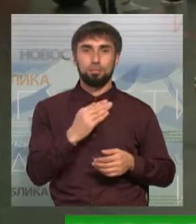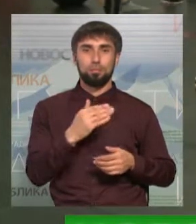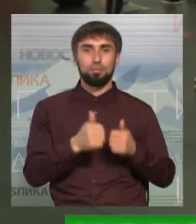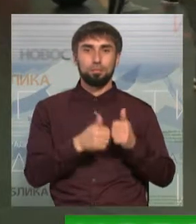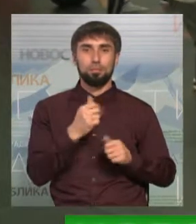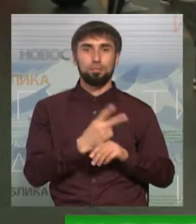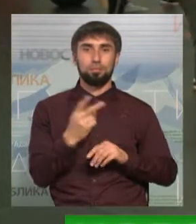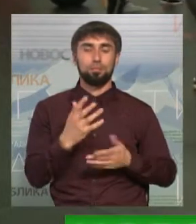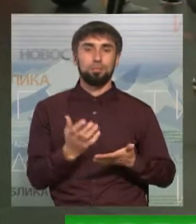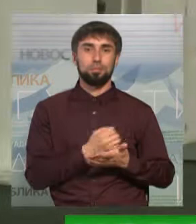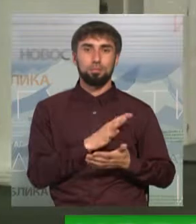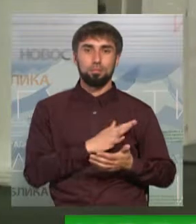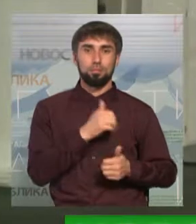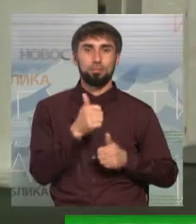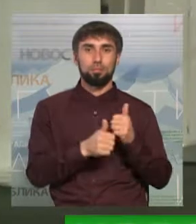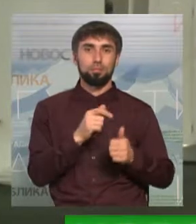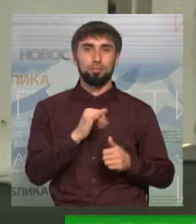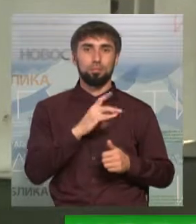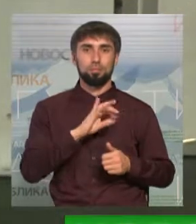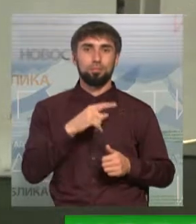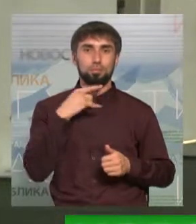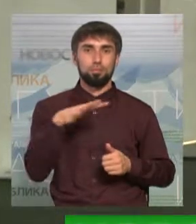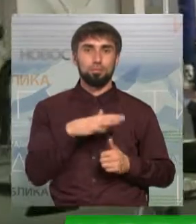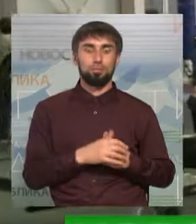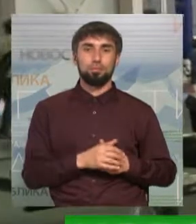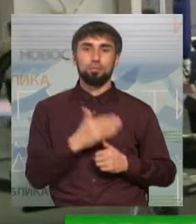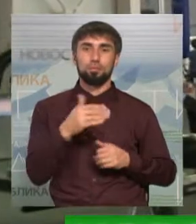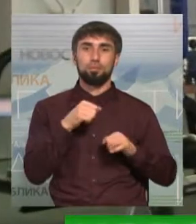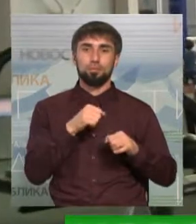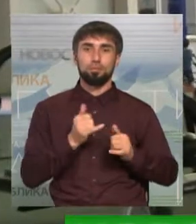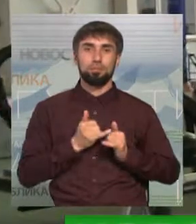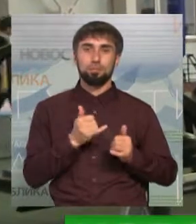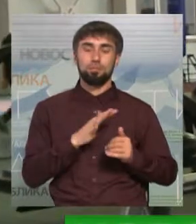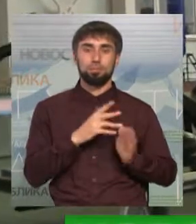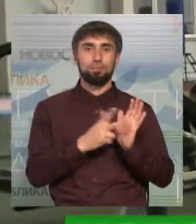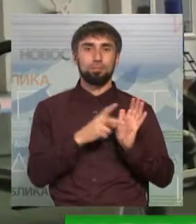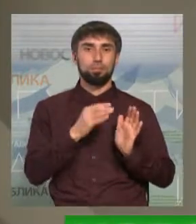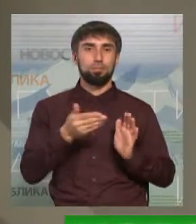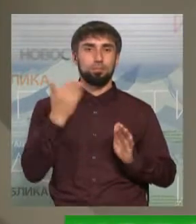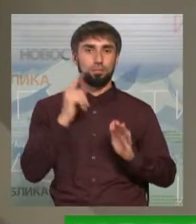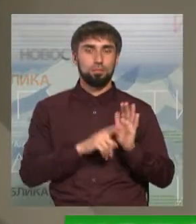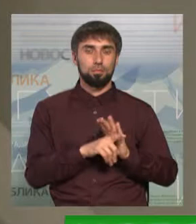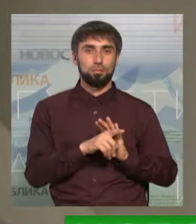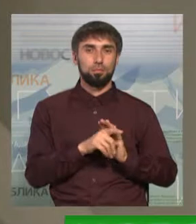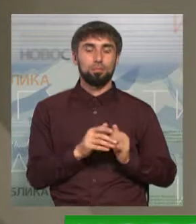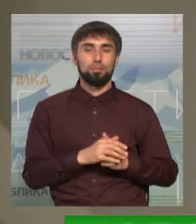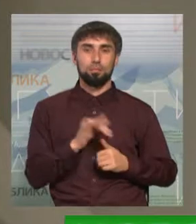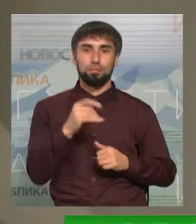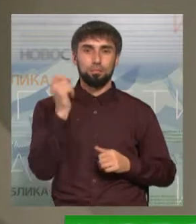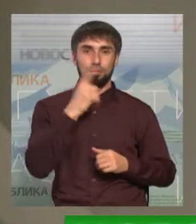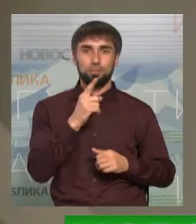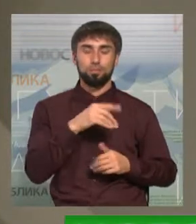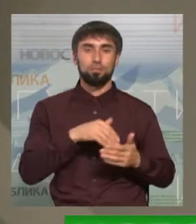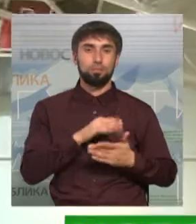Два раза выиграл на первенствах «Юность России». Зрелищному виду спорта посвятил себя 8 лет назад. Знает не понаслышке, что лучший